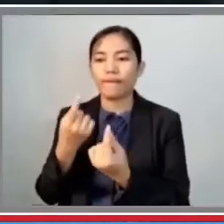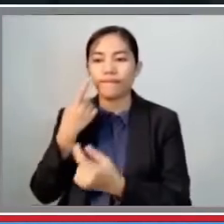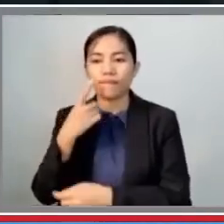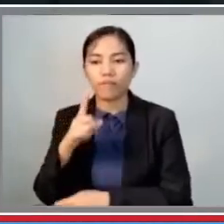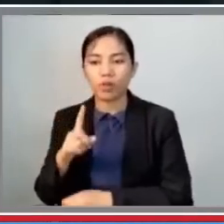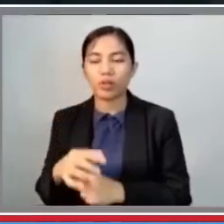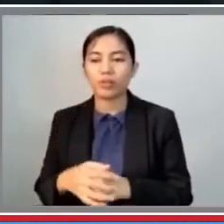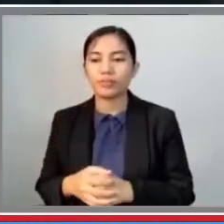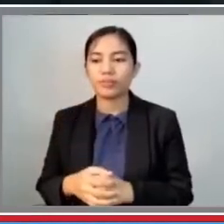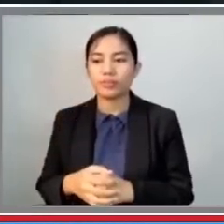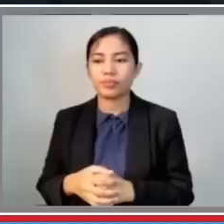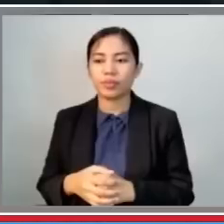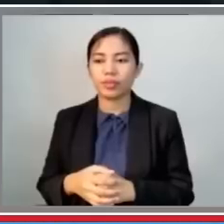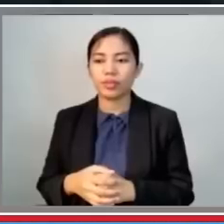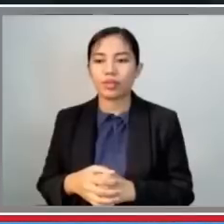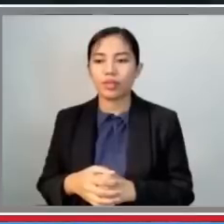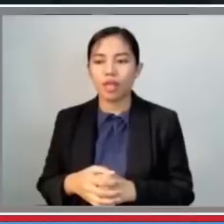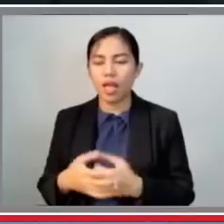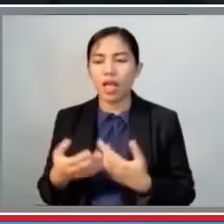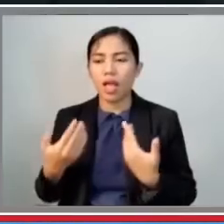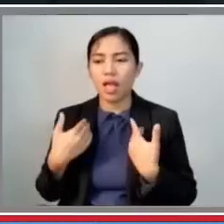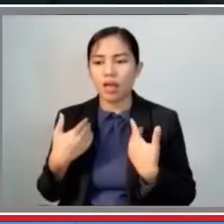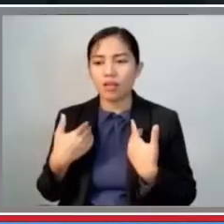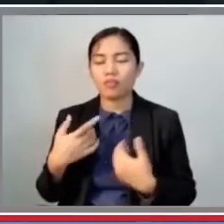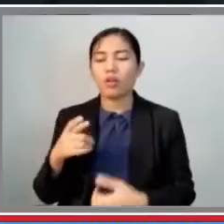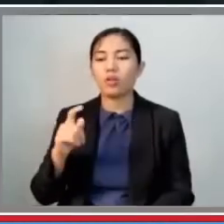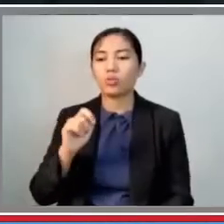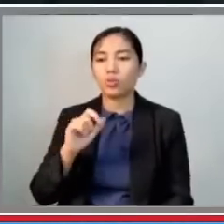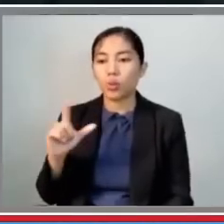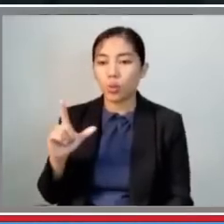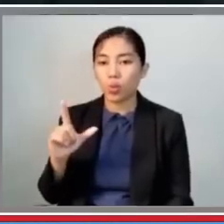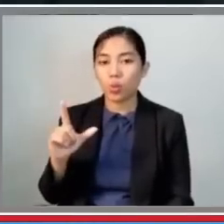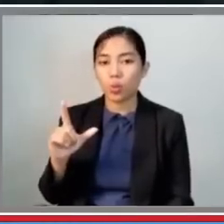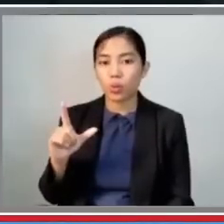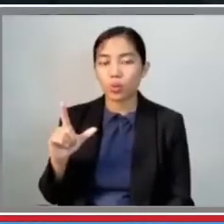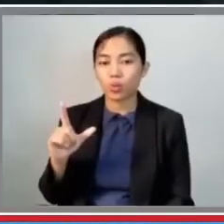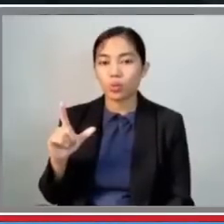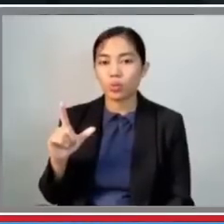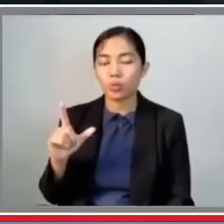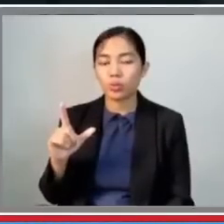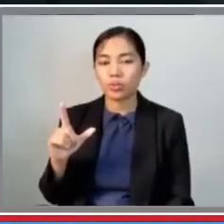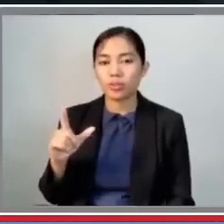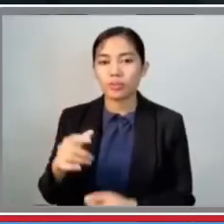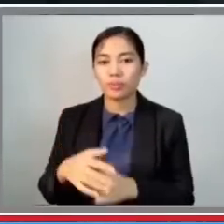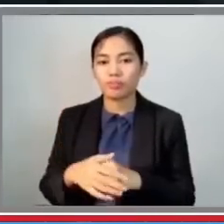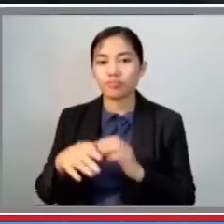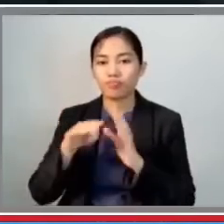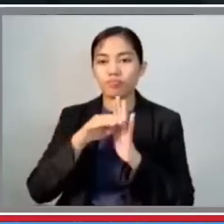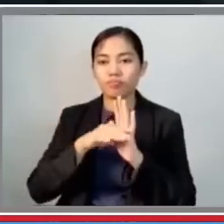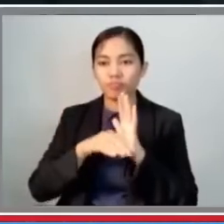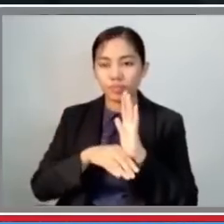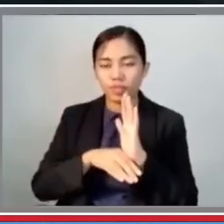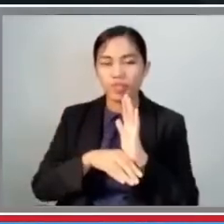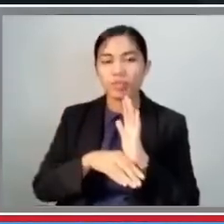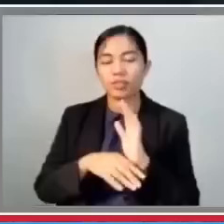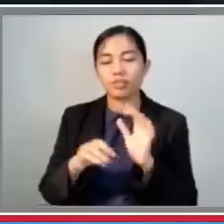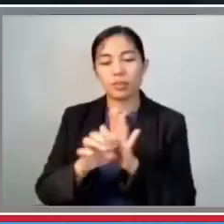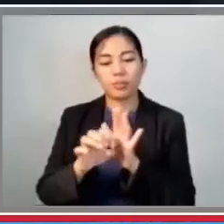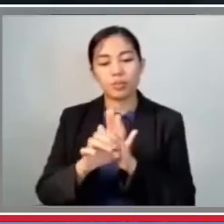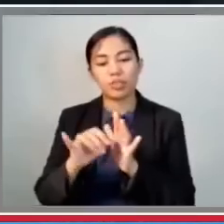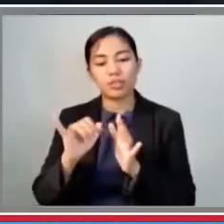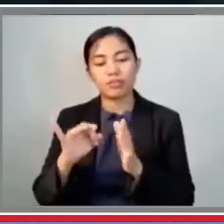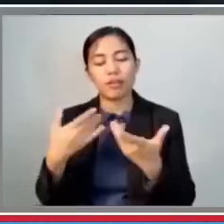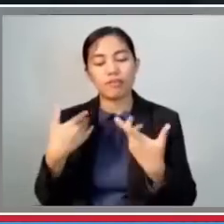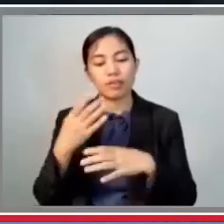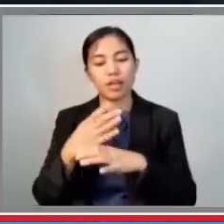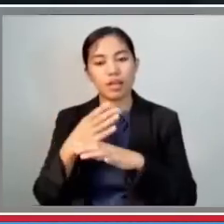may identified tol plazas na po tayo ano So yung ah kung ah papaano pumasok ngayon yung mga sasakyan kung magkaroon ng Meron pong